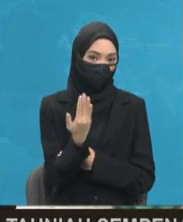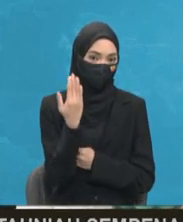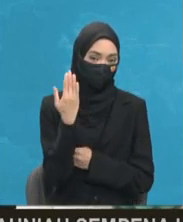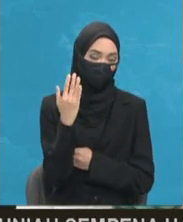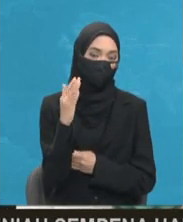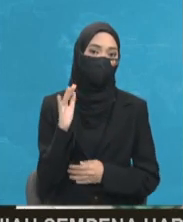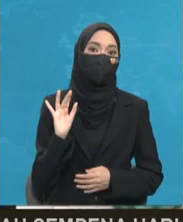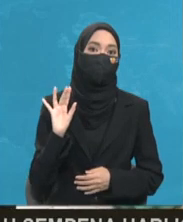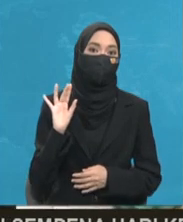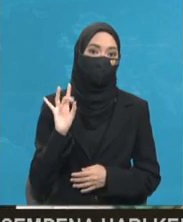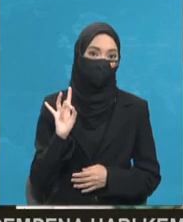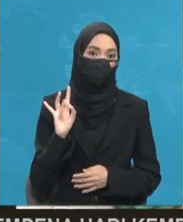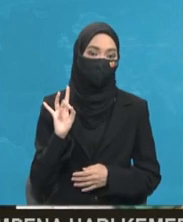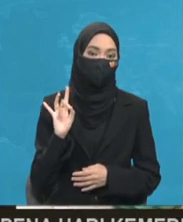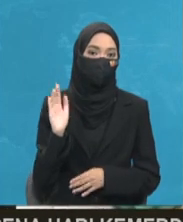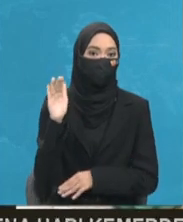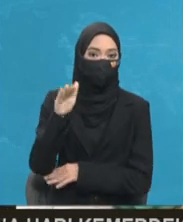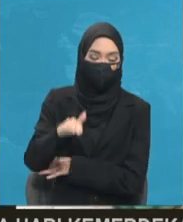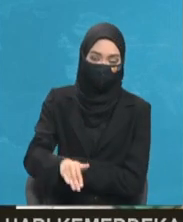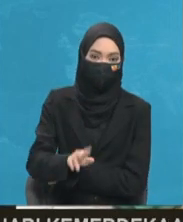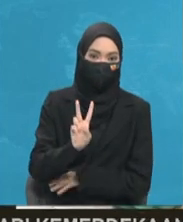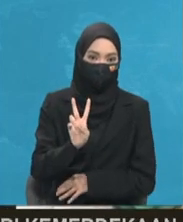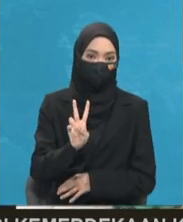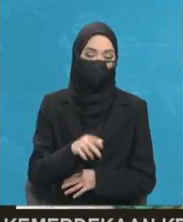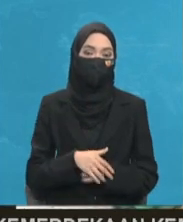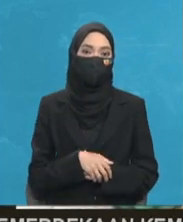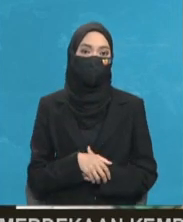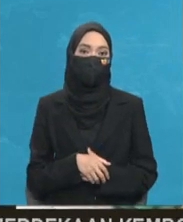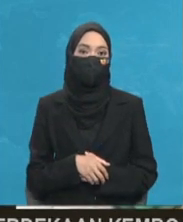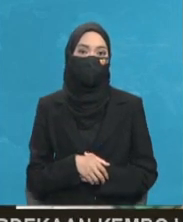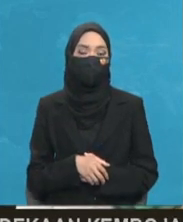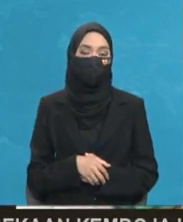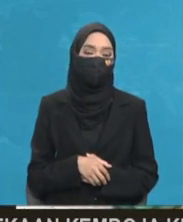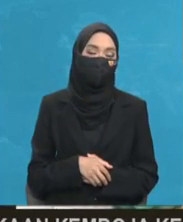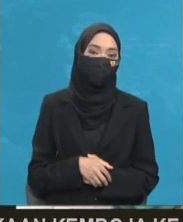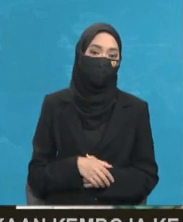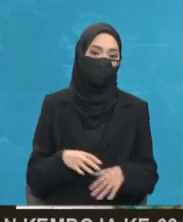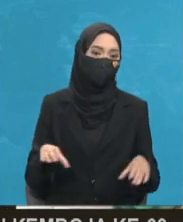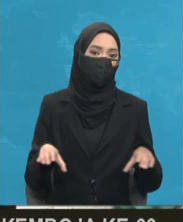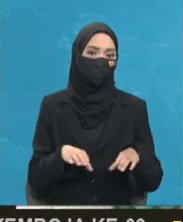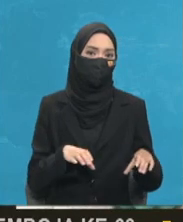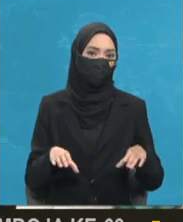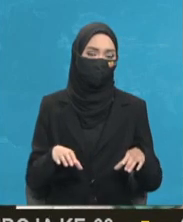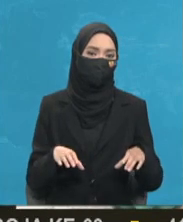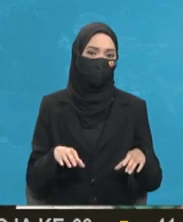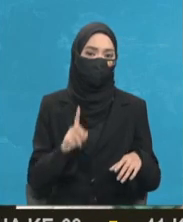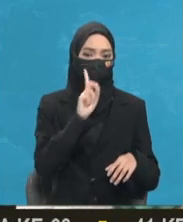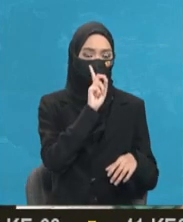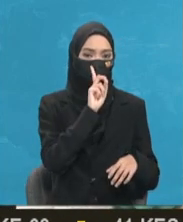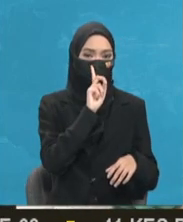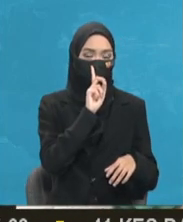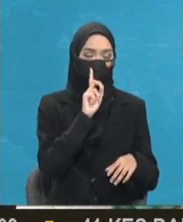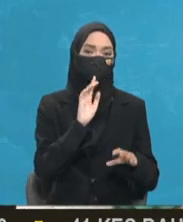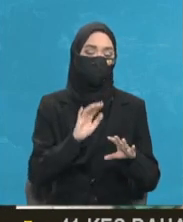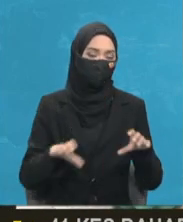08.00 hingga dua Hai Non membuat ujian saringan ente genre fitness